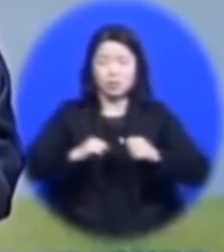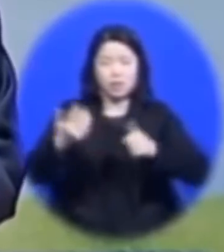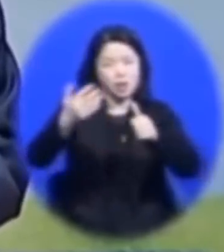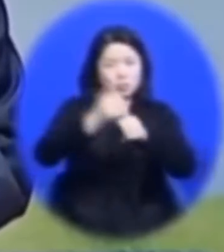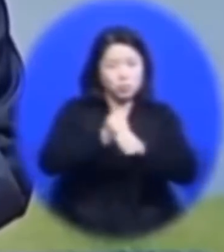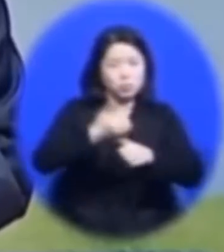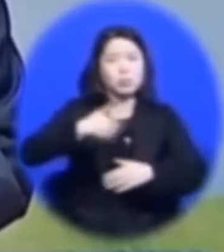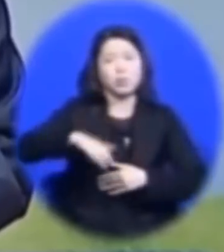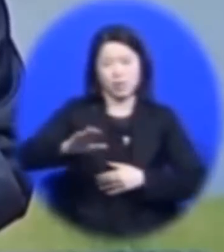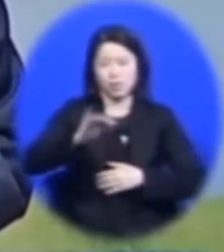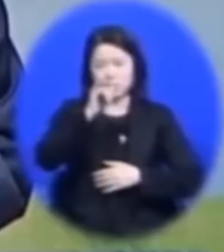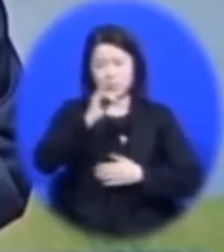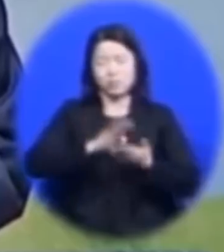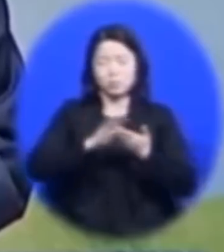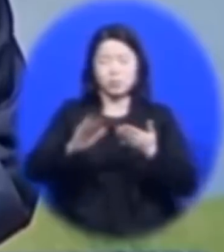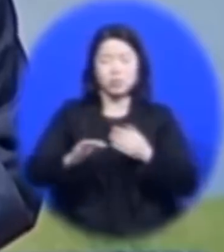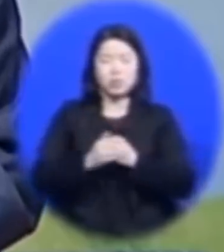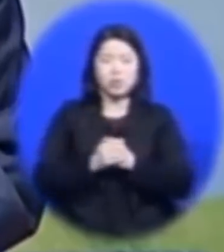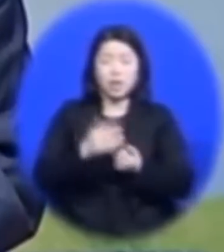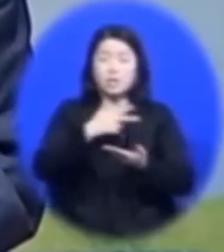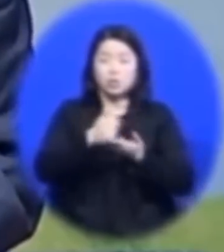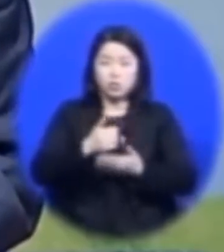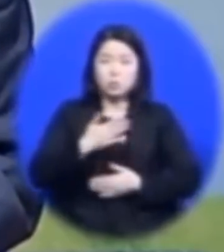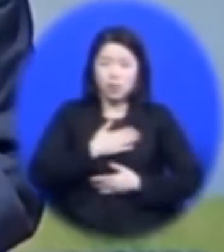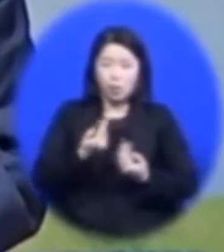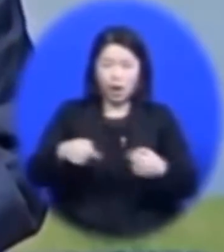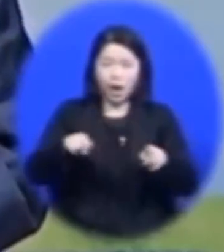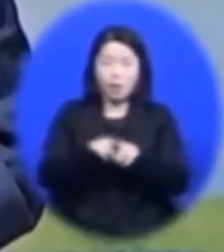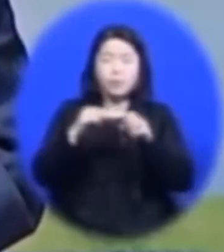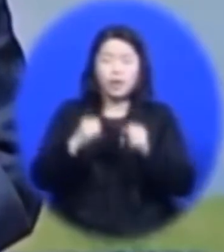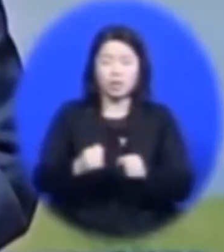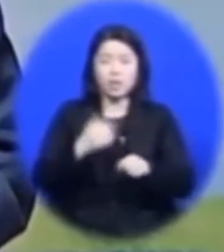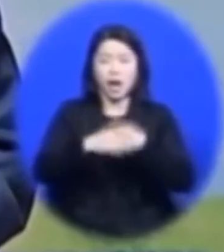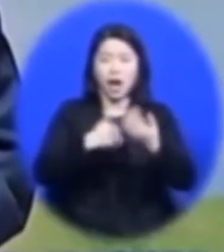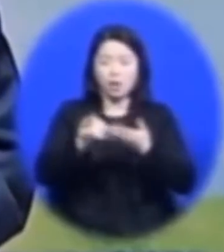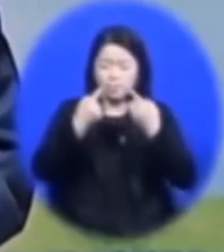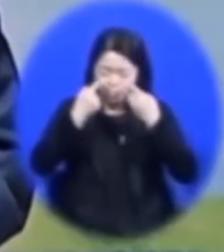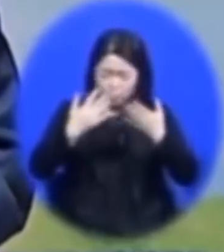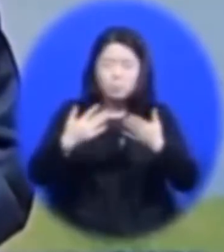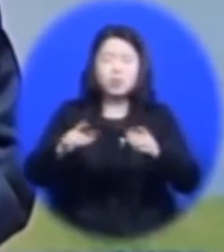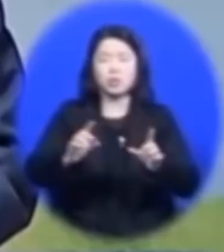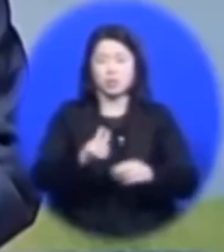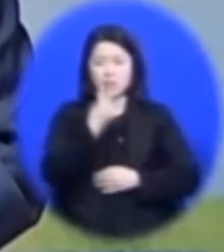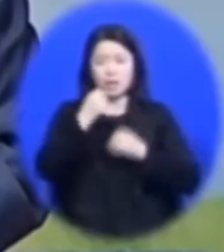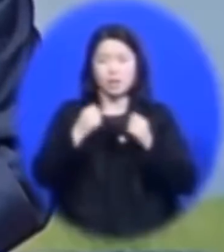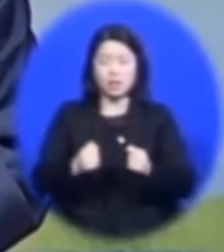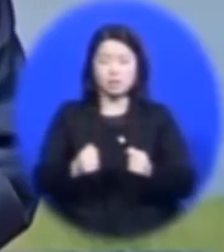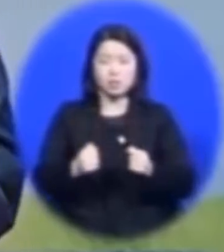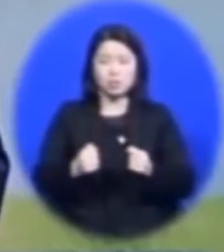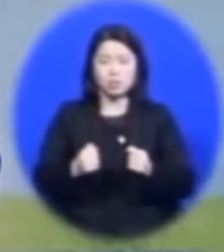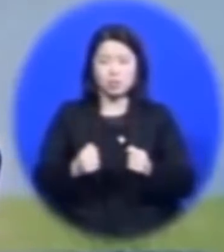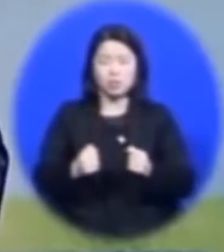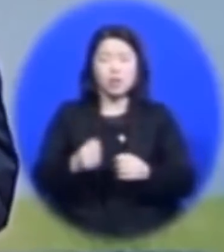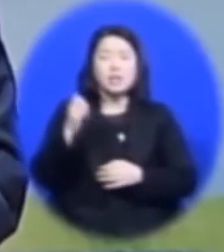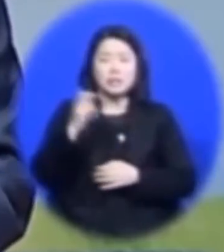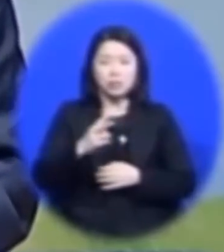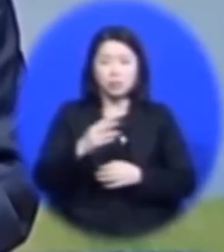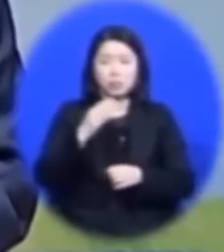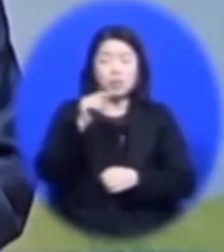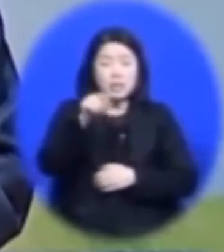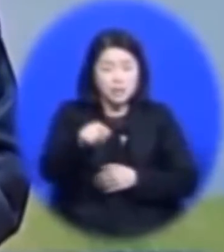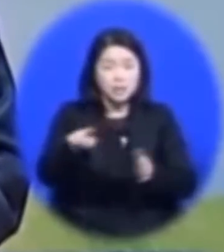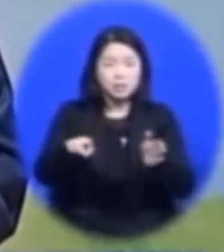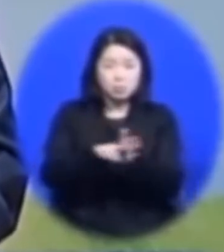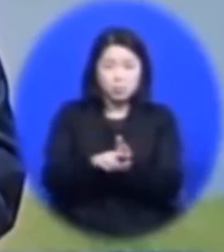끌고 간 거예요 주님은 나와 같이 계신다 하나님은 분명히 살아야겠습니다 그리고 그